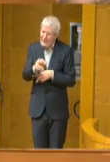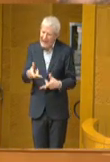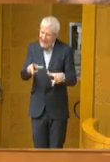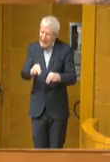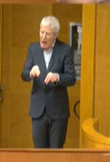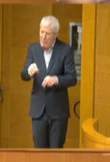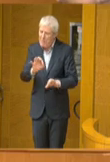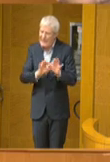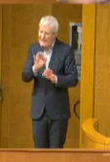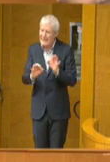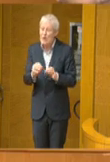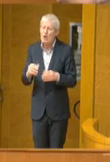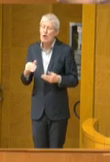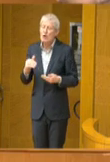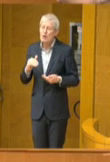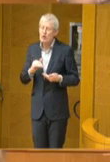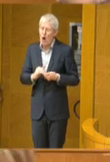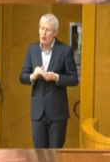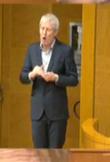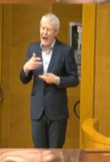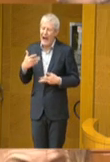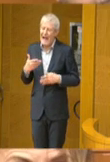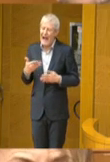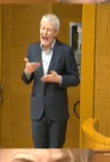riabilitativo, socioassistenziale e anche psicologico.